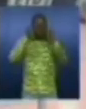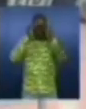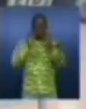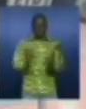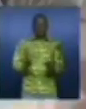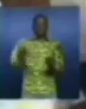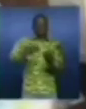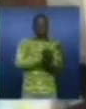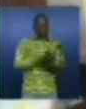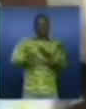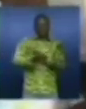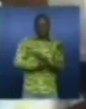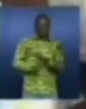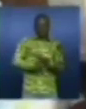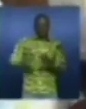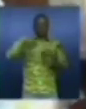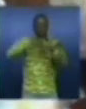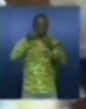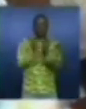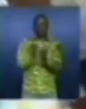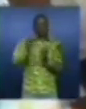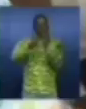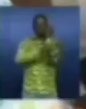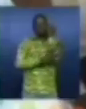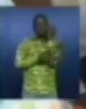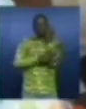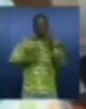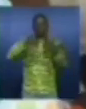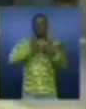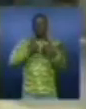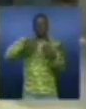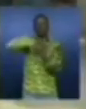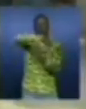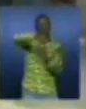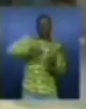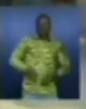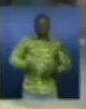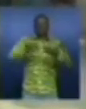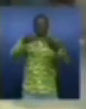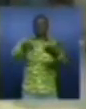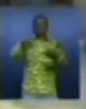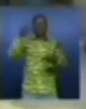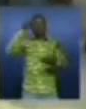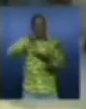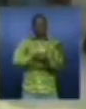base, la section du Kadiogo a à son tour sonné la mobilisation de ses